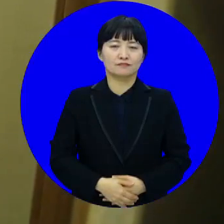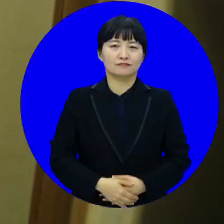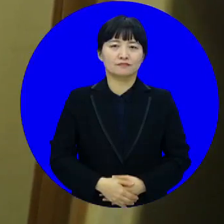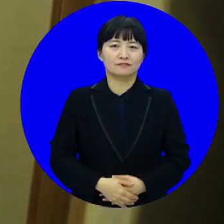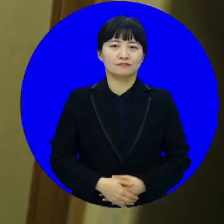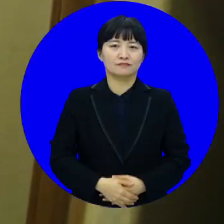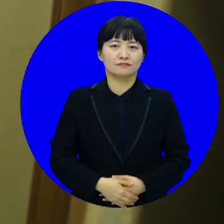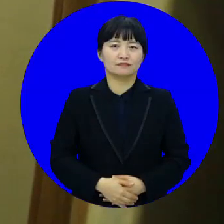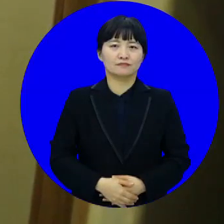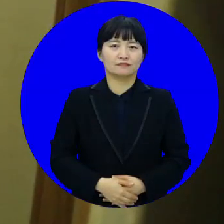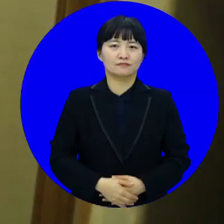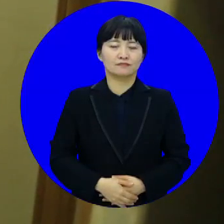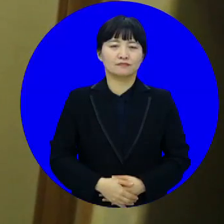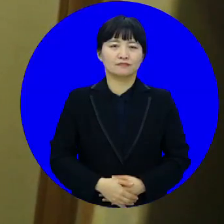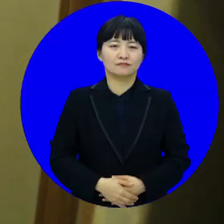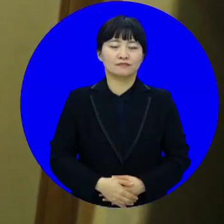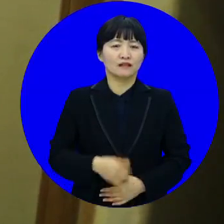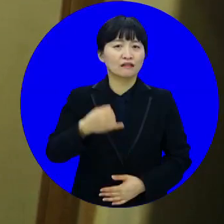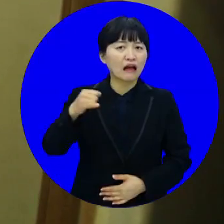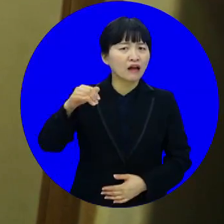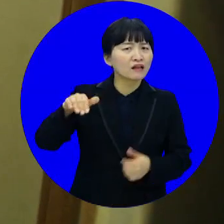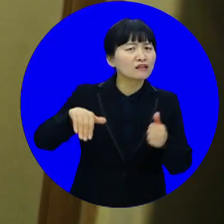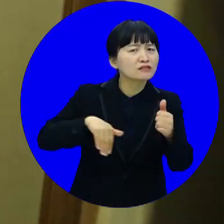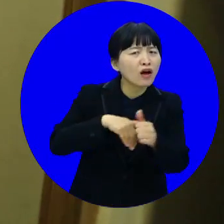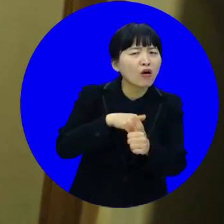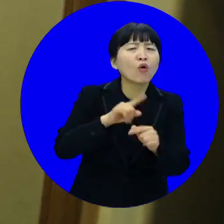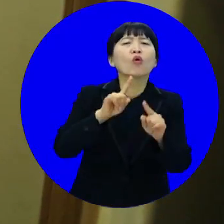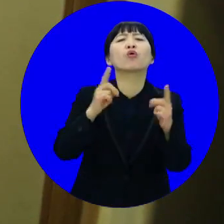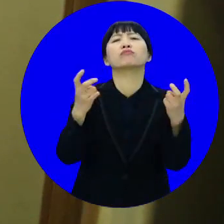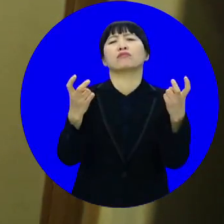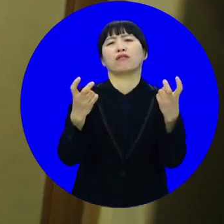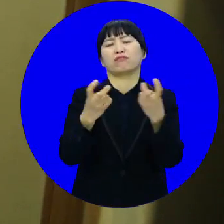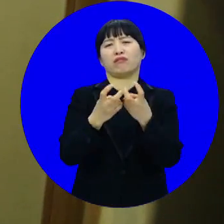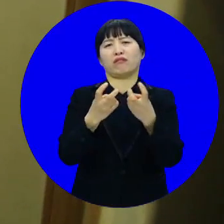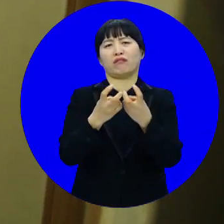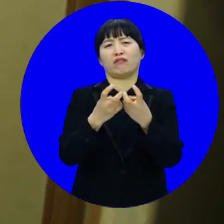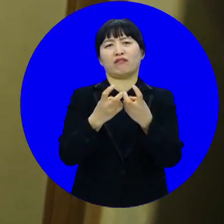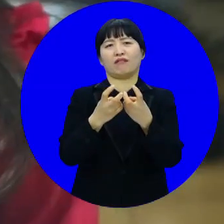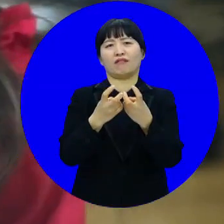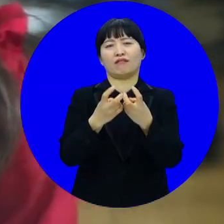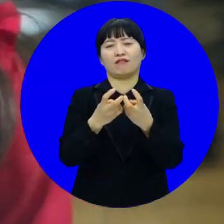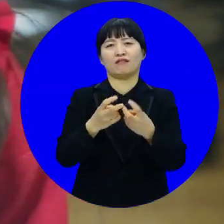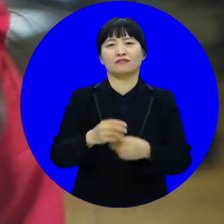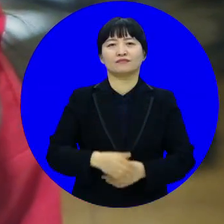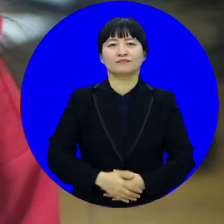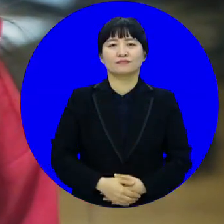그러니까 다 좋은데 좀. 미나는 이런 상황을 어떻게 받아들이고 있을까요?